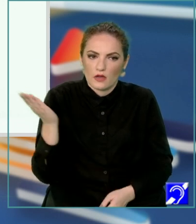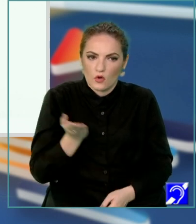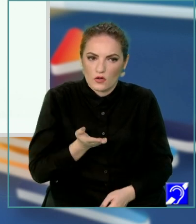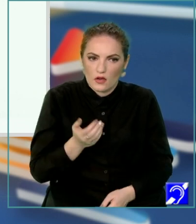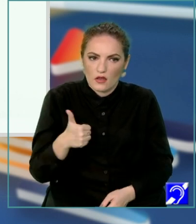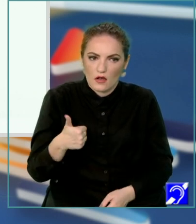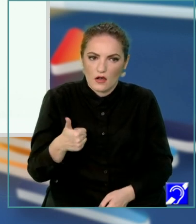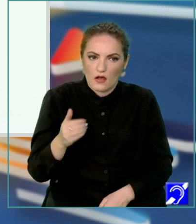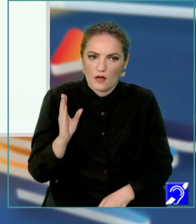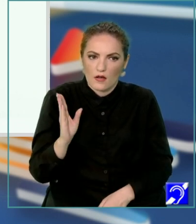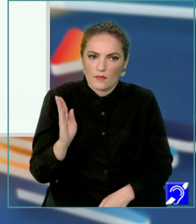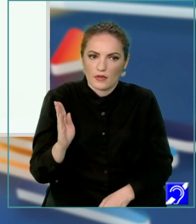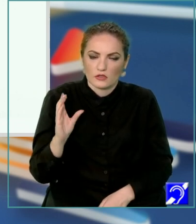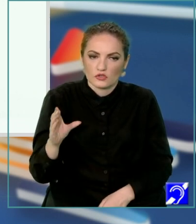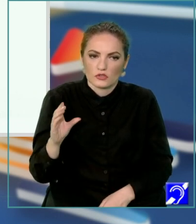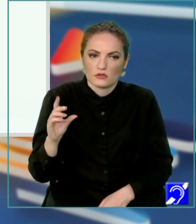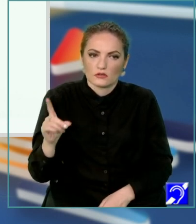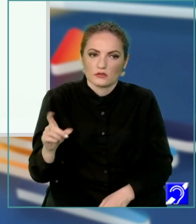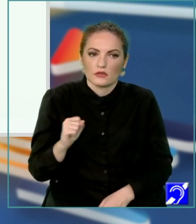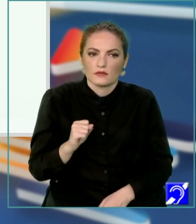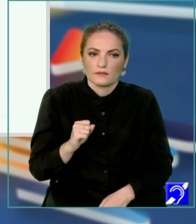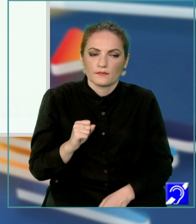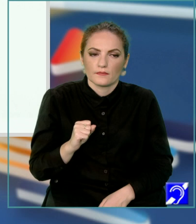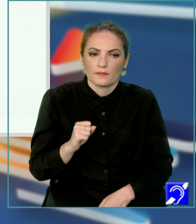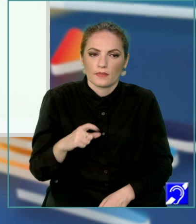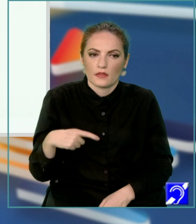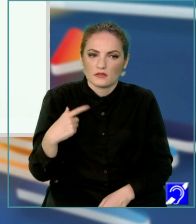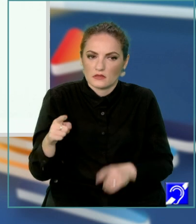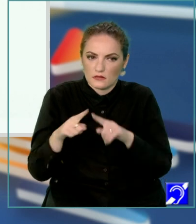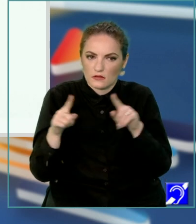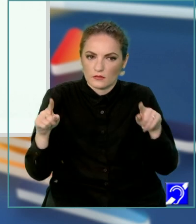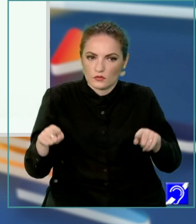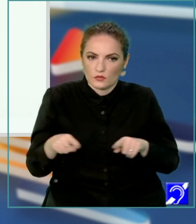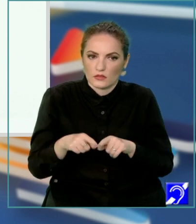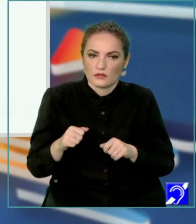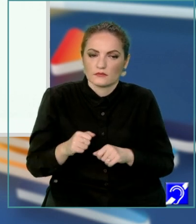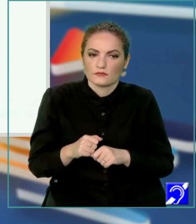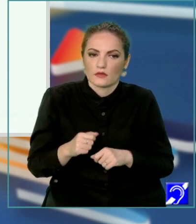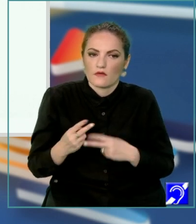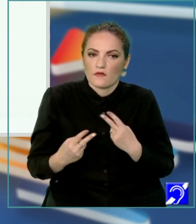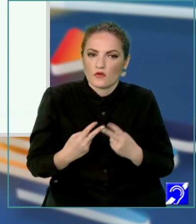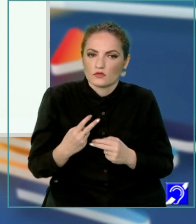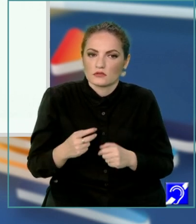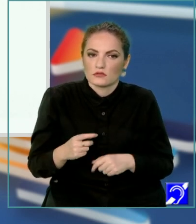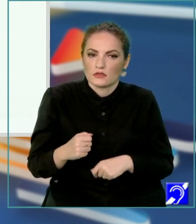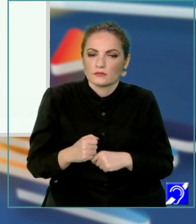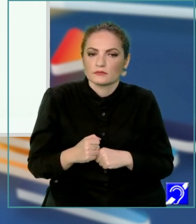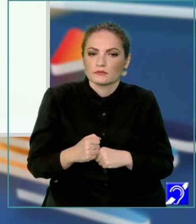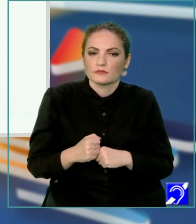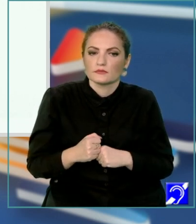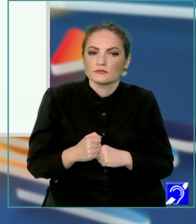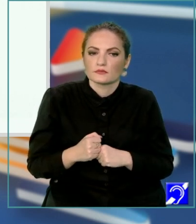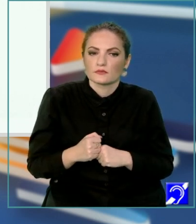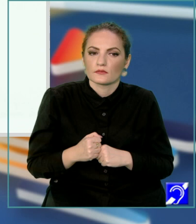lui a b c d așa cum am amintit a b c d este un dreptunghi în care putem identifica triunghiuri